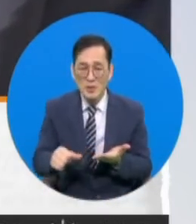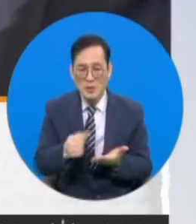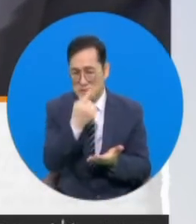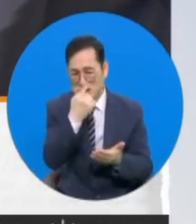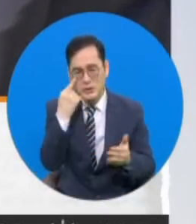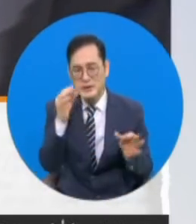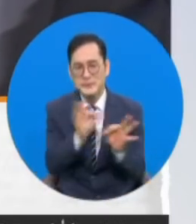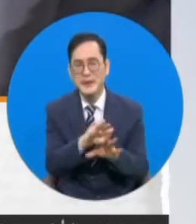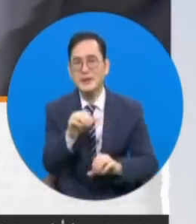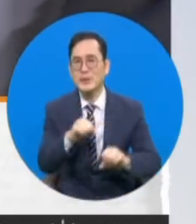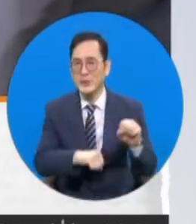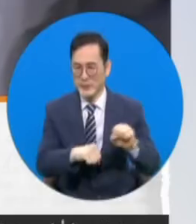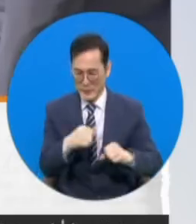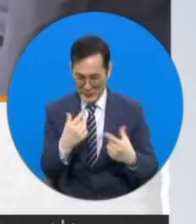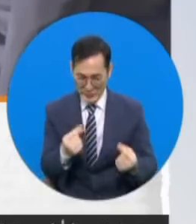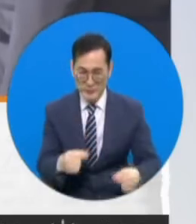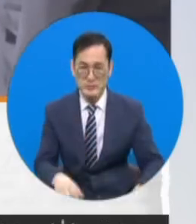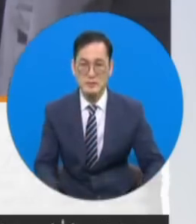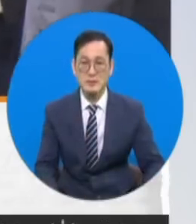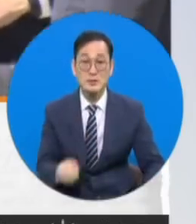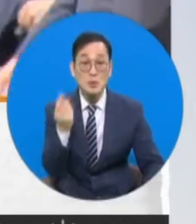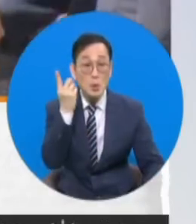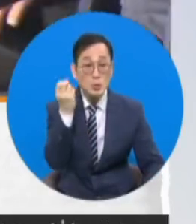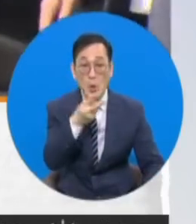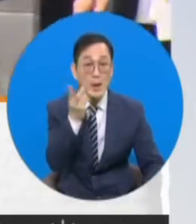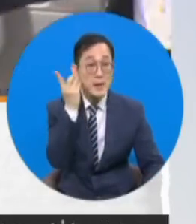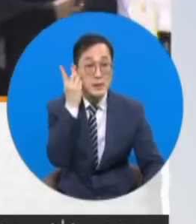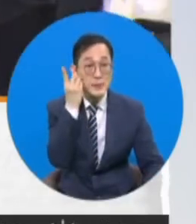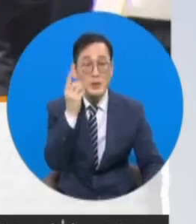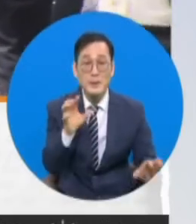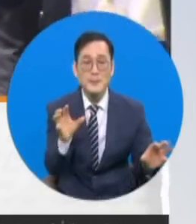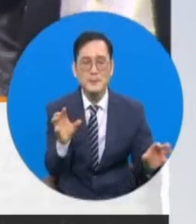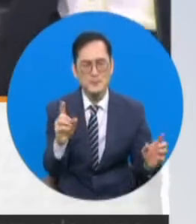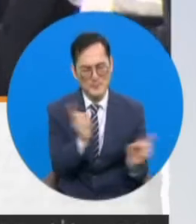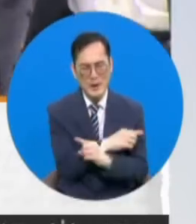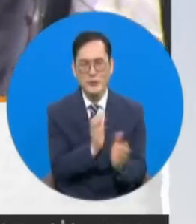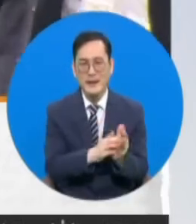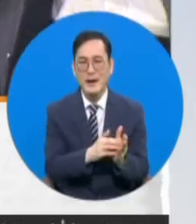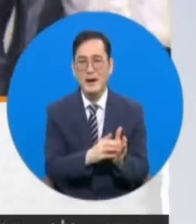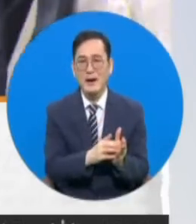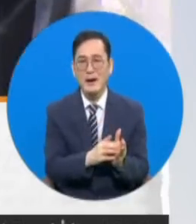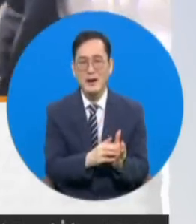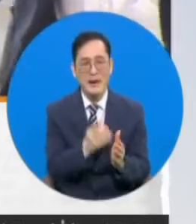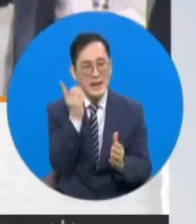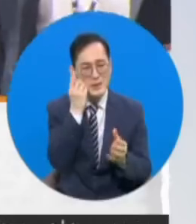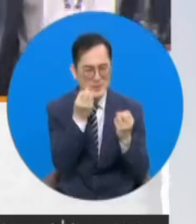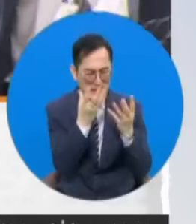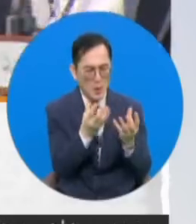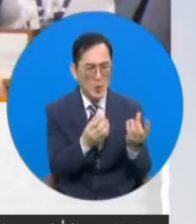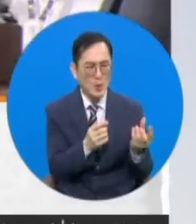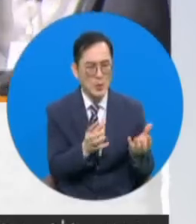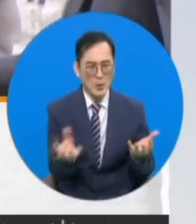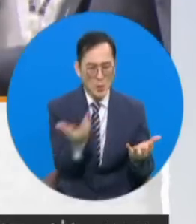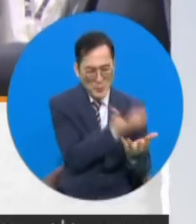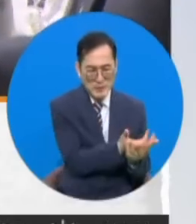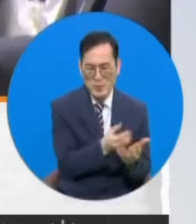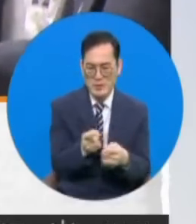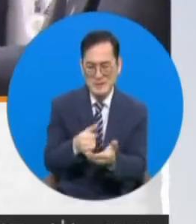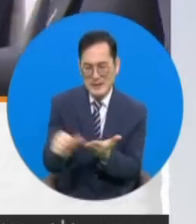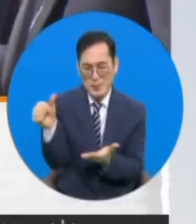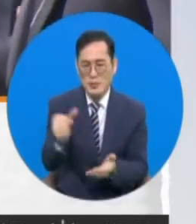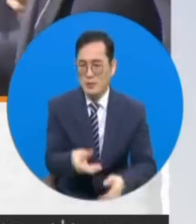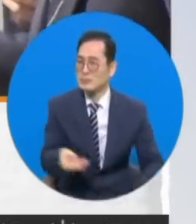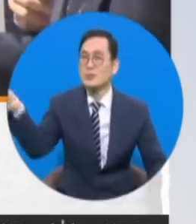분명해 보이잖아요 그리고 만약에 자기가 핸드폰을 바꿨다 바꾼 핸드폰이니까 당당하게 됐겠죠 그러면 다 바꾼 핸드폰을 검찰에서